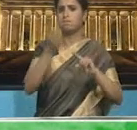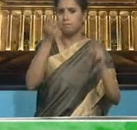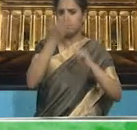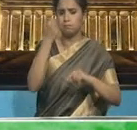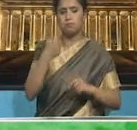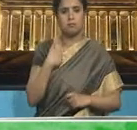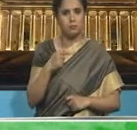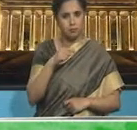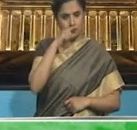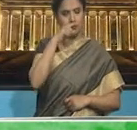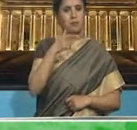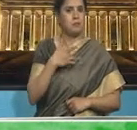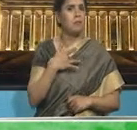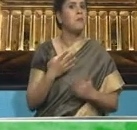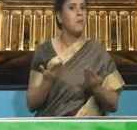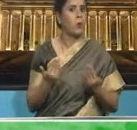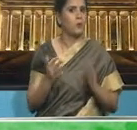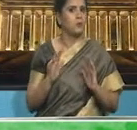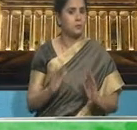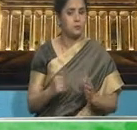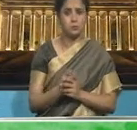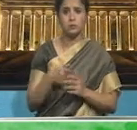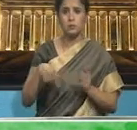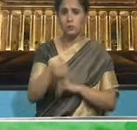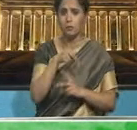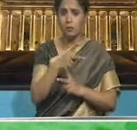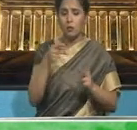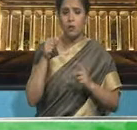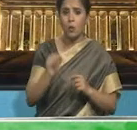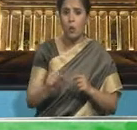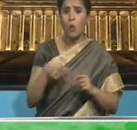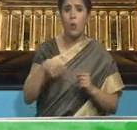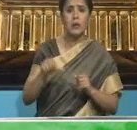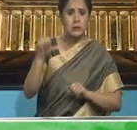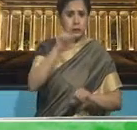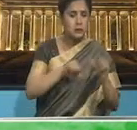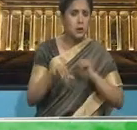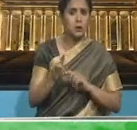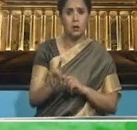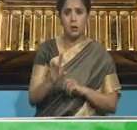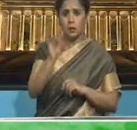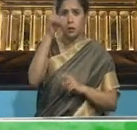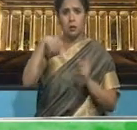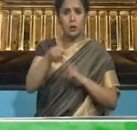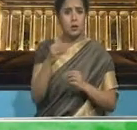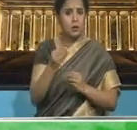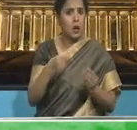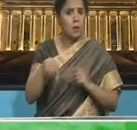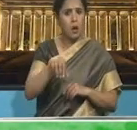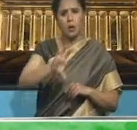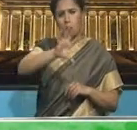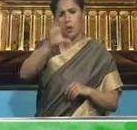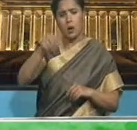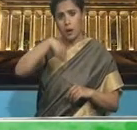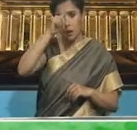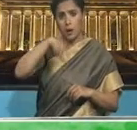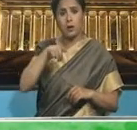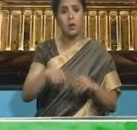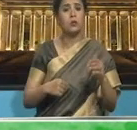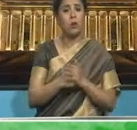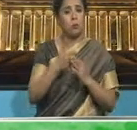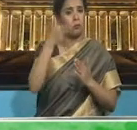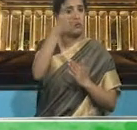गर्व का अनुभव कर सकते हैं। अंतरिक्ष प्रौद्योगिकी के क्षेत्र में भारत गिने चुने अग्रणी देशों में से एक रहा